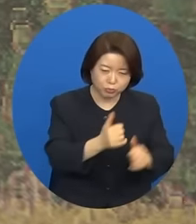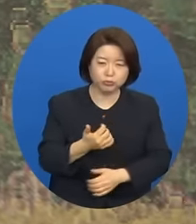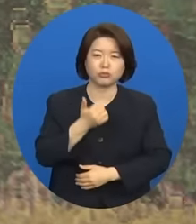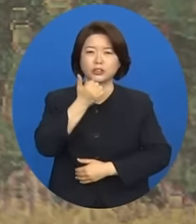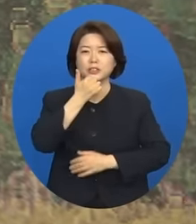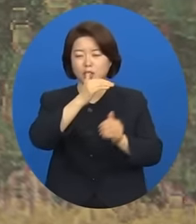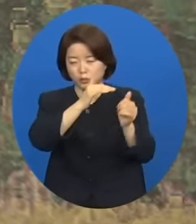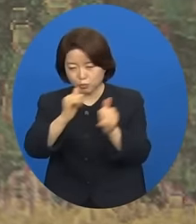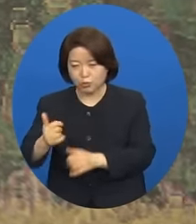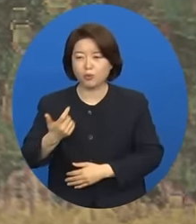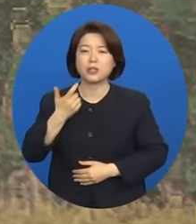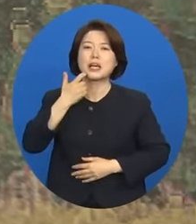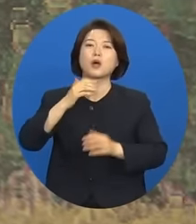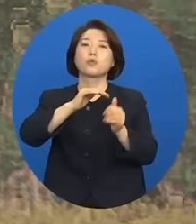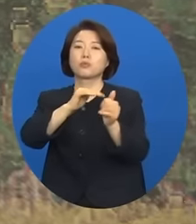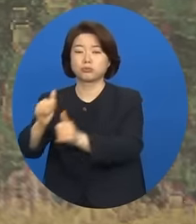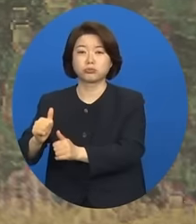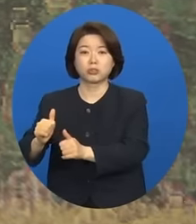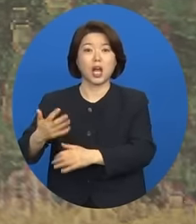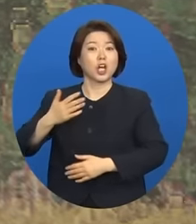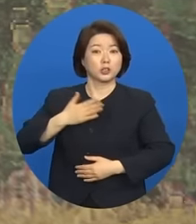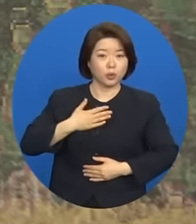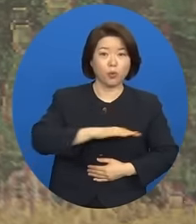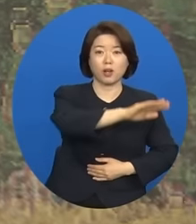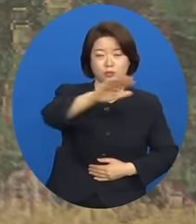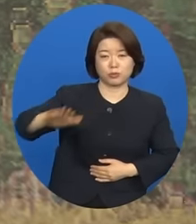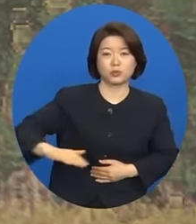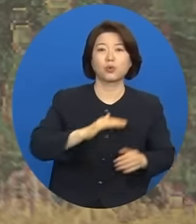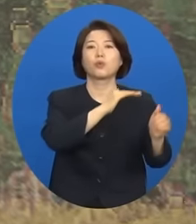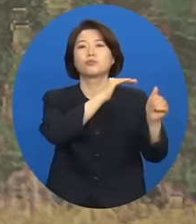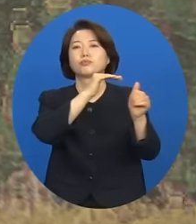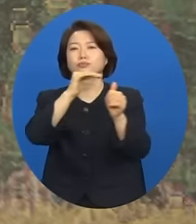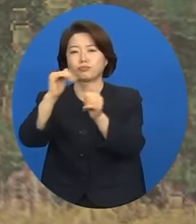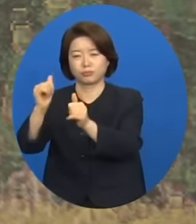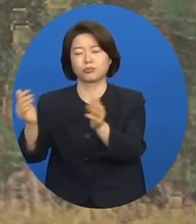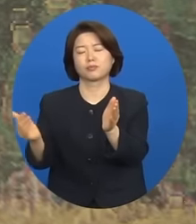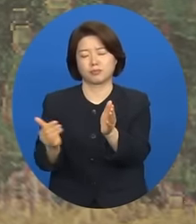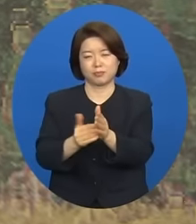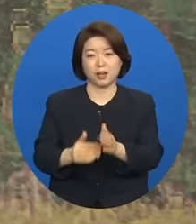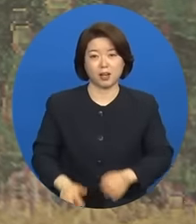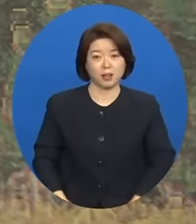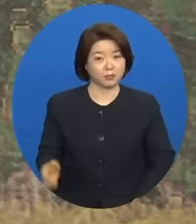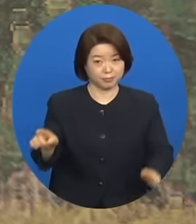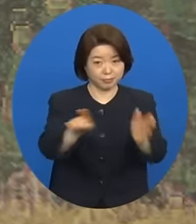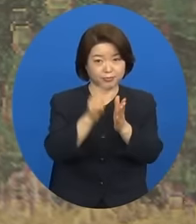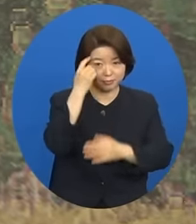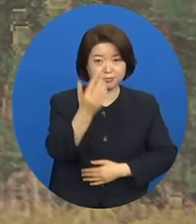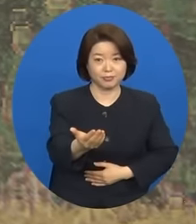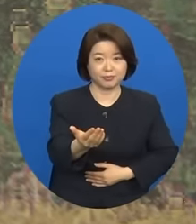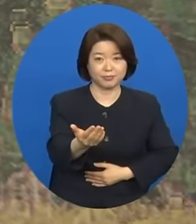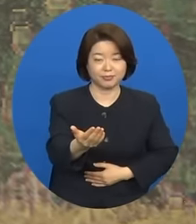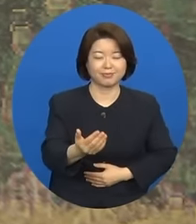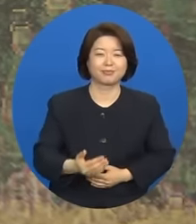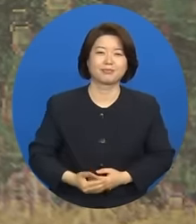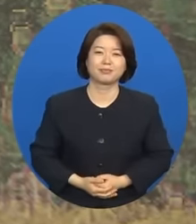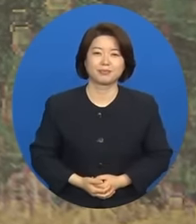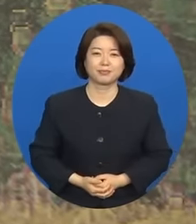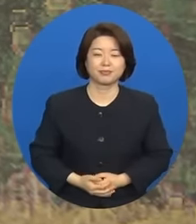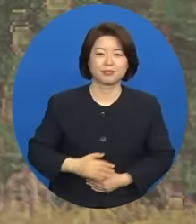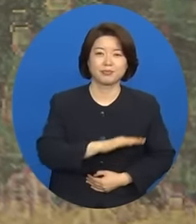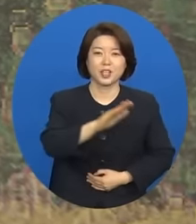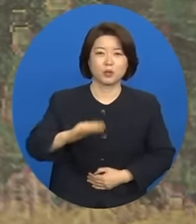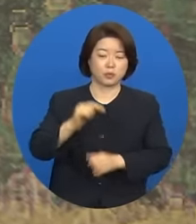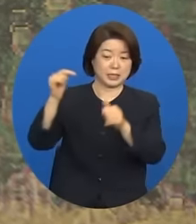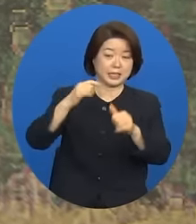부르신 것이고 야곱도 부르신 것이고 저와 여러분도 여러분 부르신 것이죠. 믿으십니까? 우리의 사명도